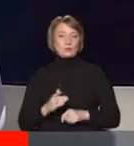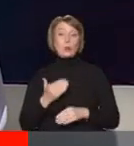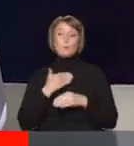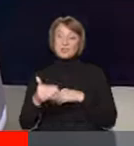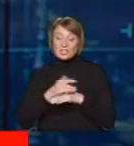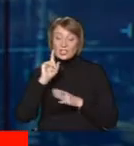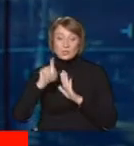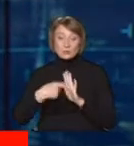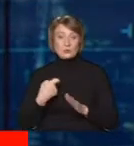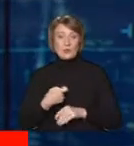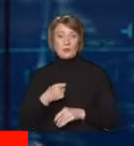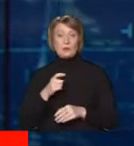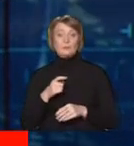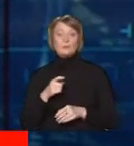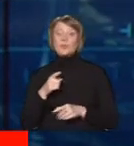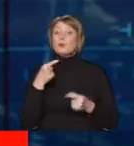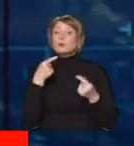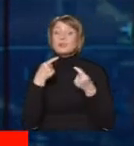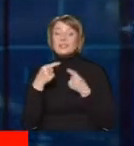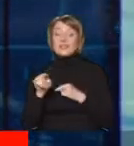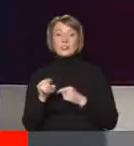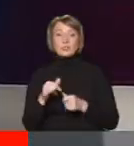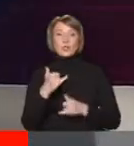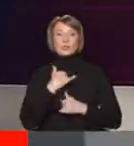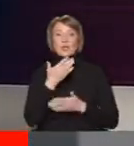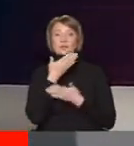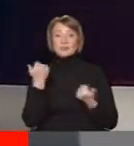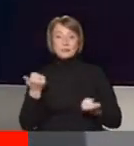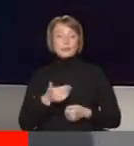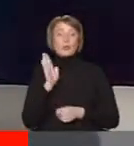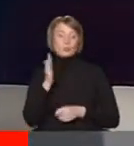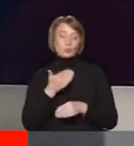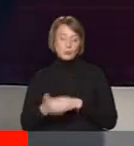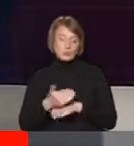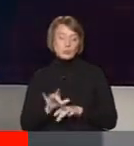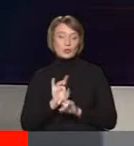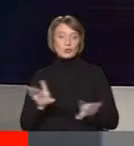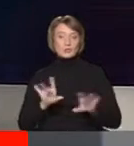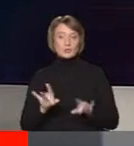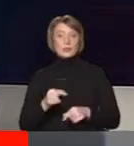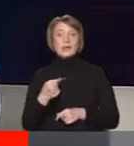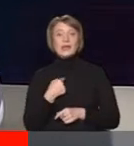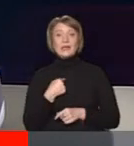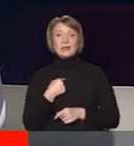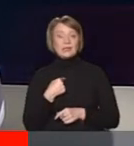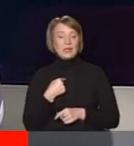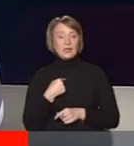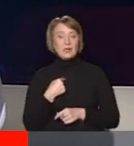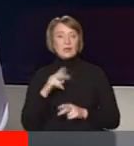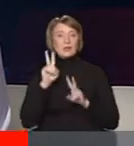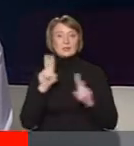дізнаєтесь. Буде пізніше. Буде пізніше. Будуть інші такі, якщо не вб'ють, то буде пізніше. Дивіться, я не знаю, що ви щиро тільки що